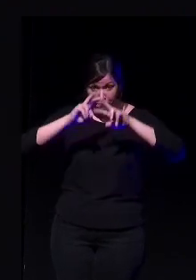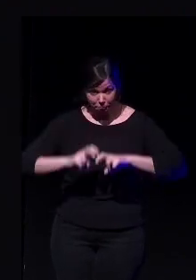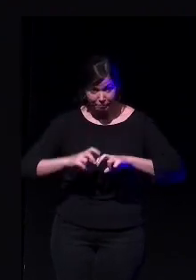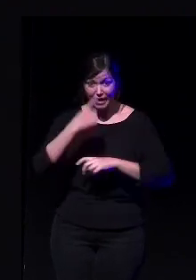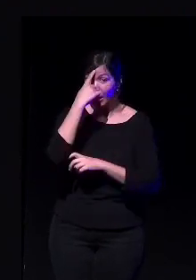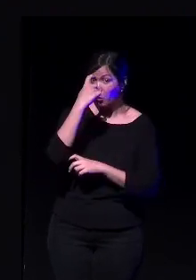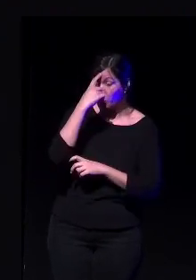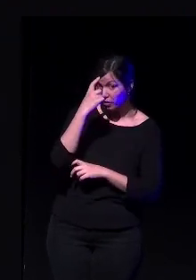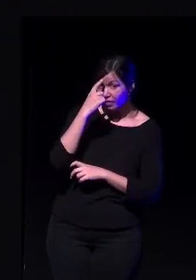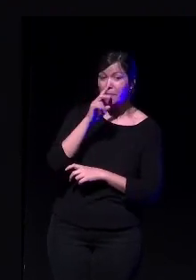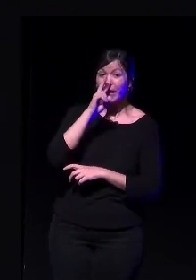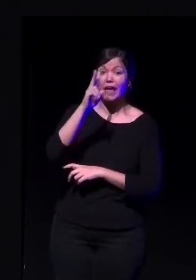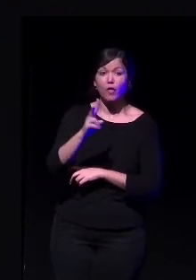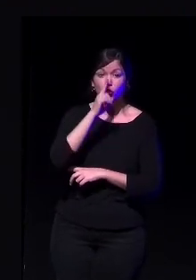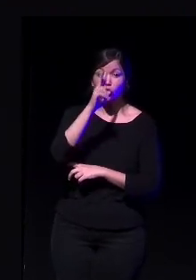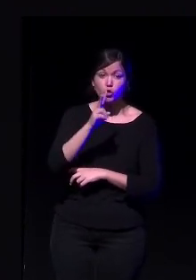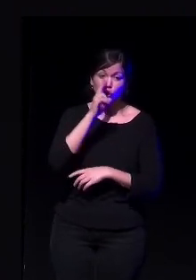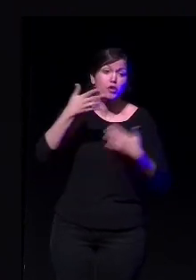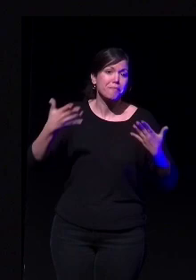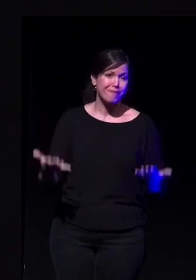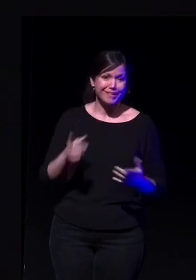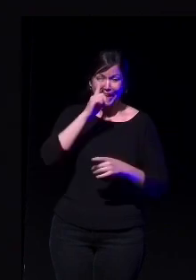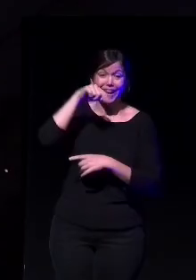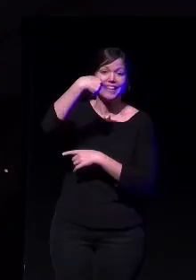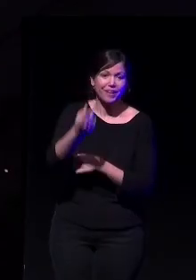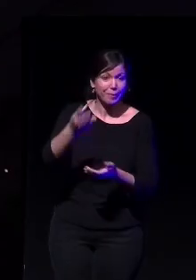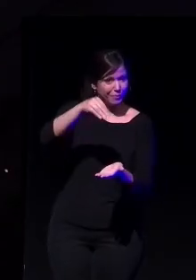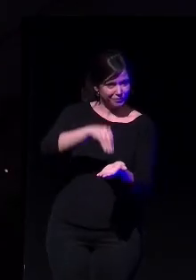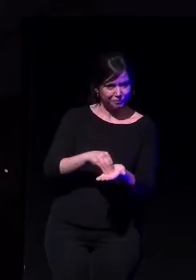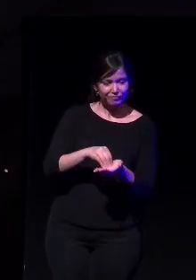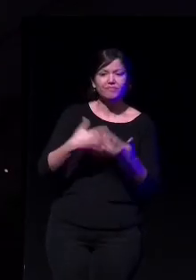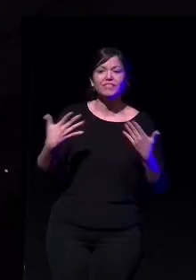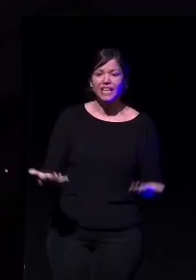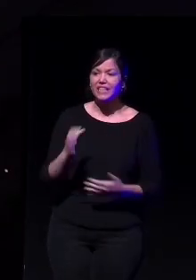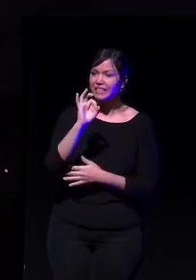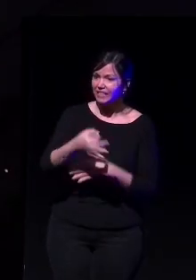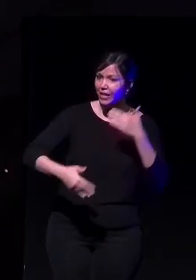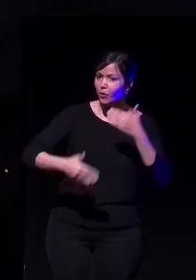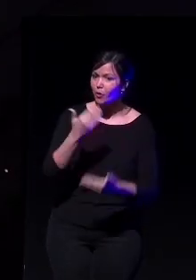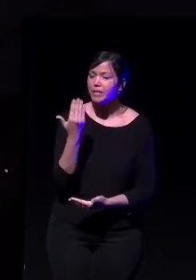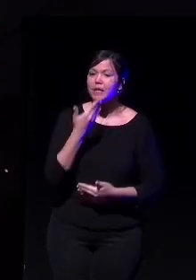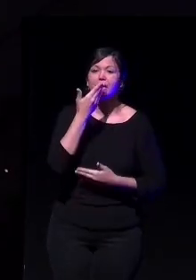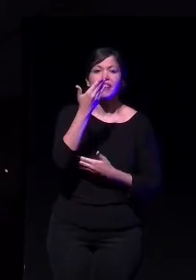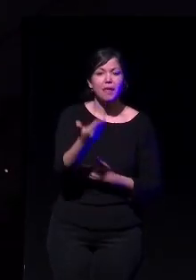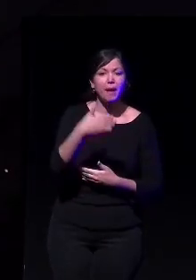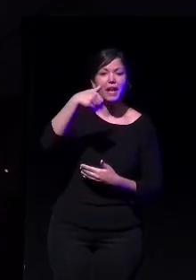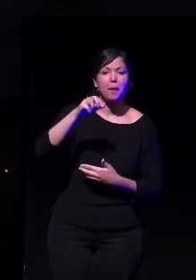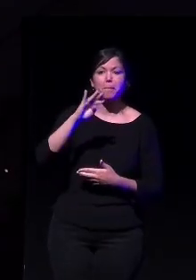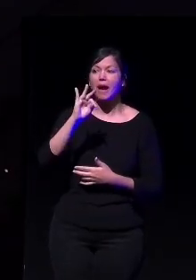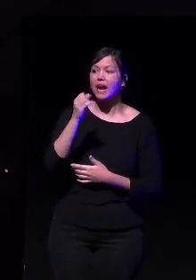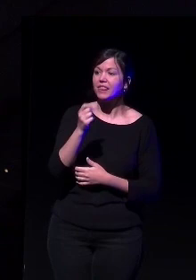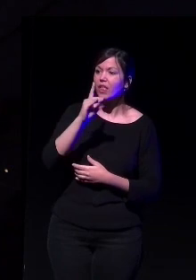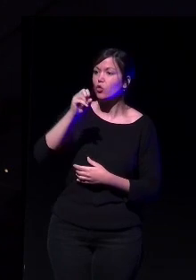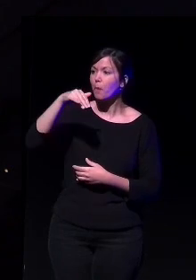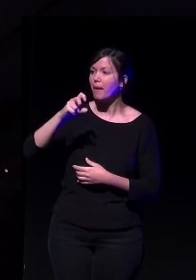dona cada 2 anys i aquesta beca es lliurarà, doncs, a la propera edició d'aquests premis. Ara sí, doncs, comencem i demano a la senyora Marta Domènech,